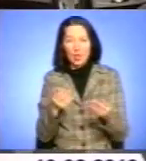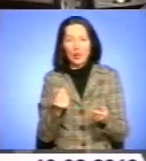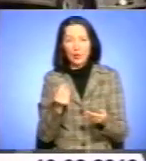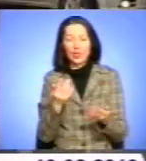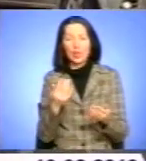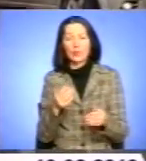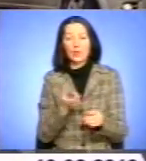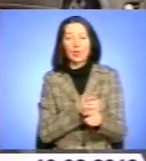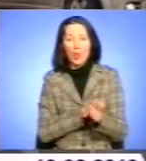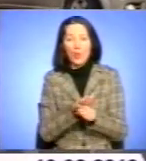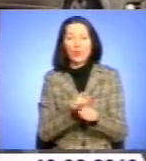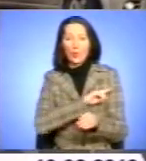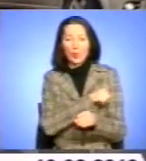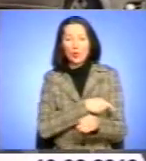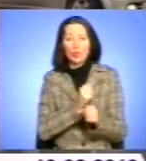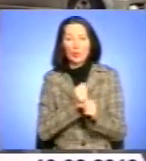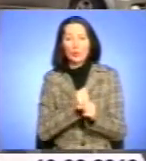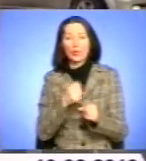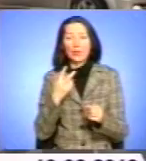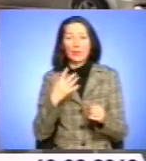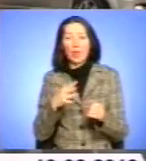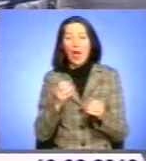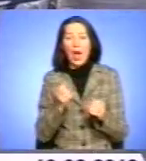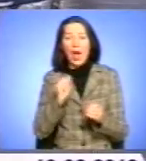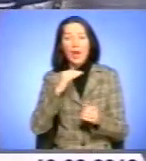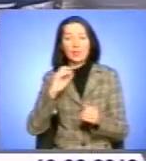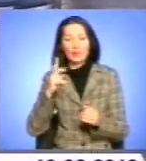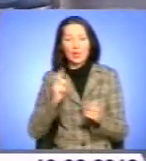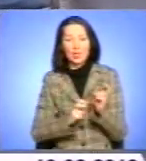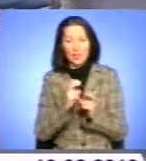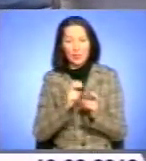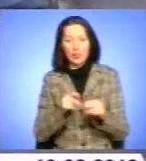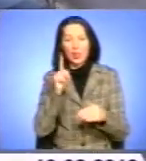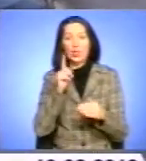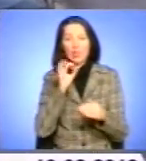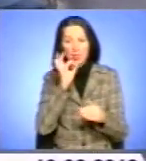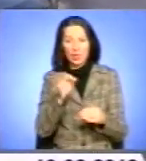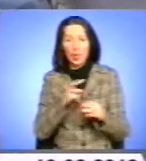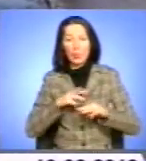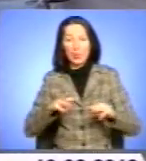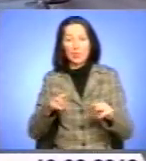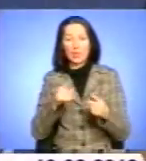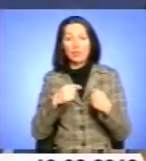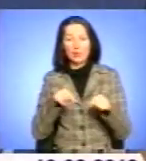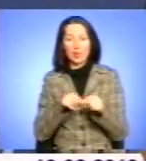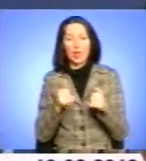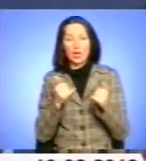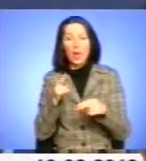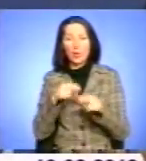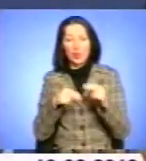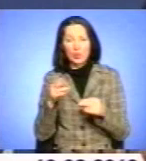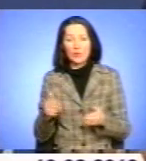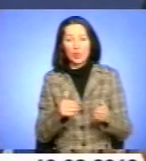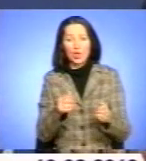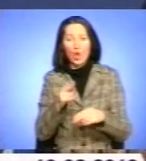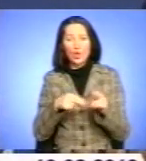90 асфальтних заводів, запевнив міністр інфраструктури. Для будівництва нових автошляхів шукають інвесторів. На сьогоднішній день, по